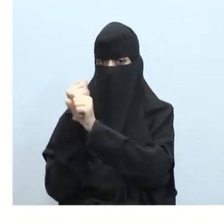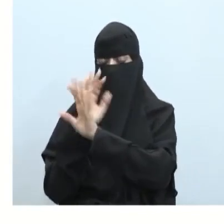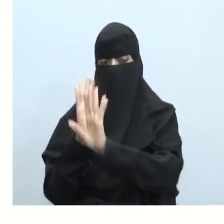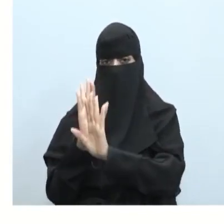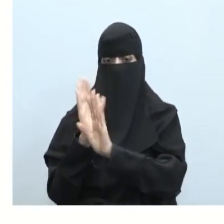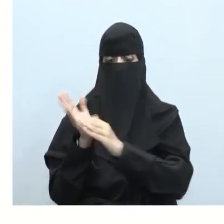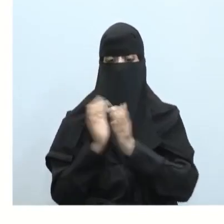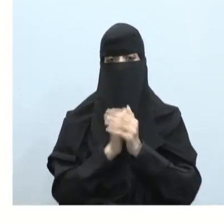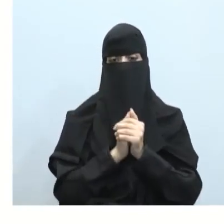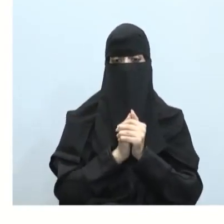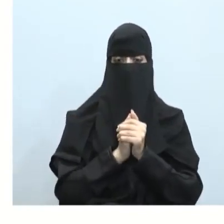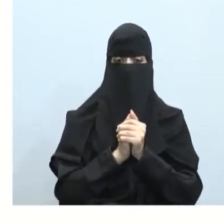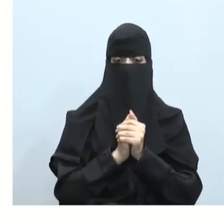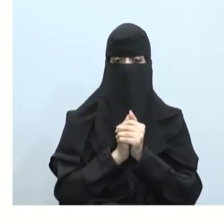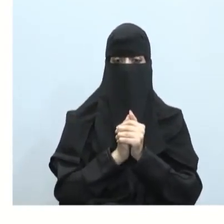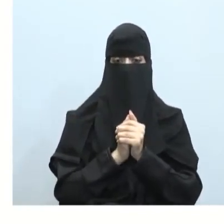التنفيذ